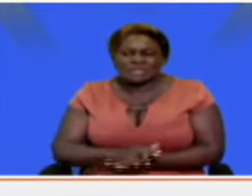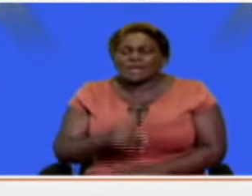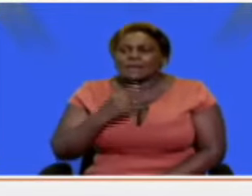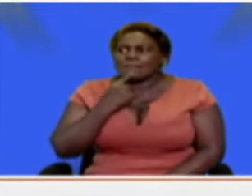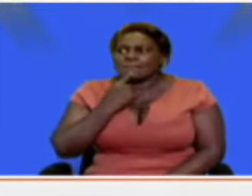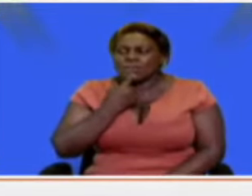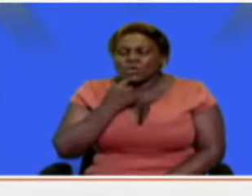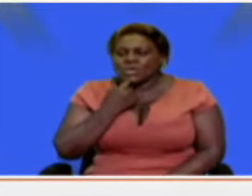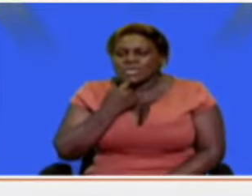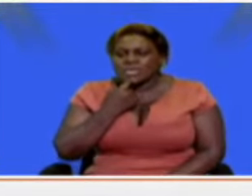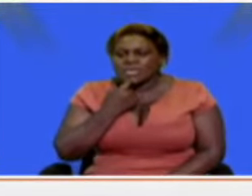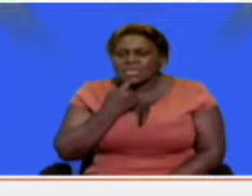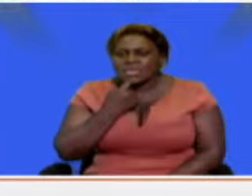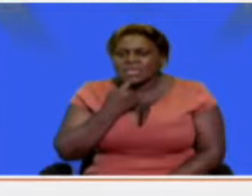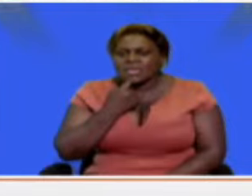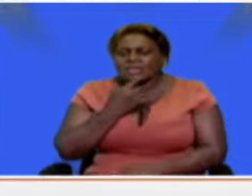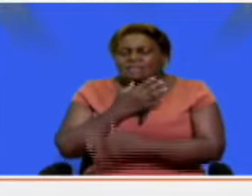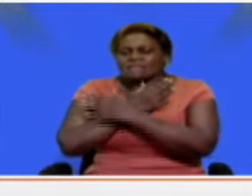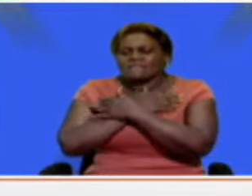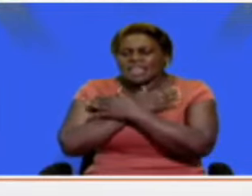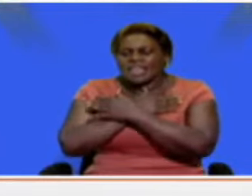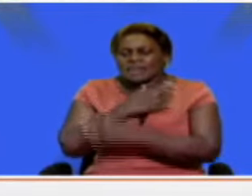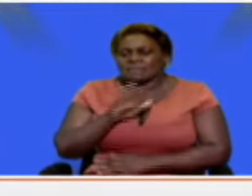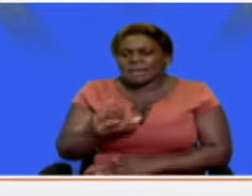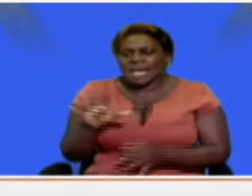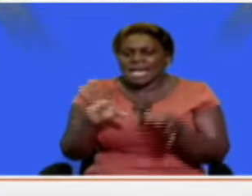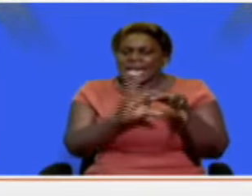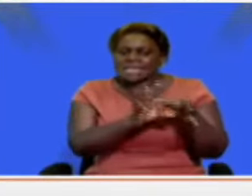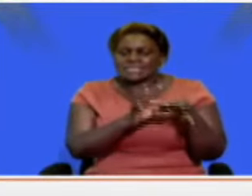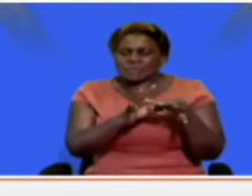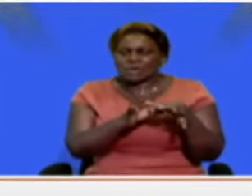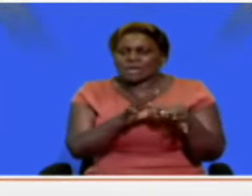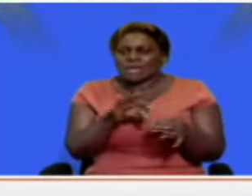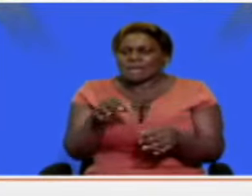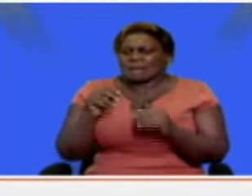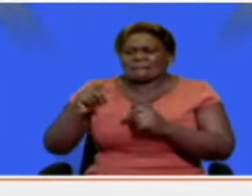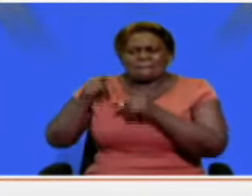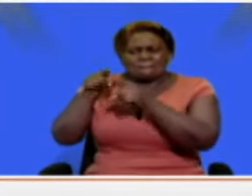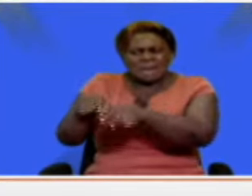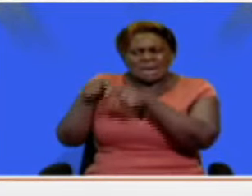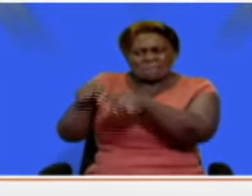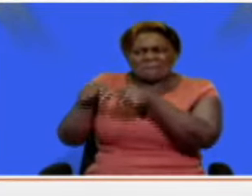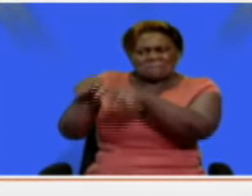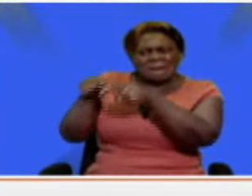na rafiki yangu wanjoe walikuwa Azimio. Na walikuwa natulima sana.